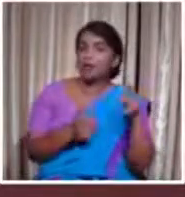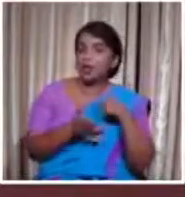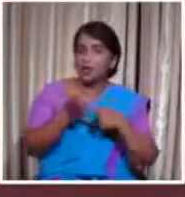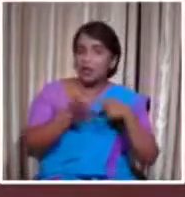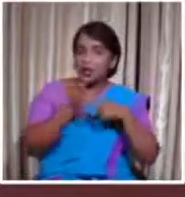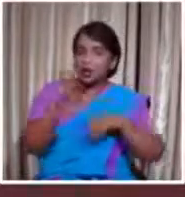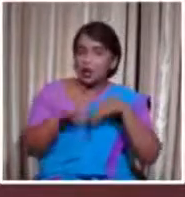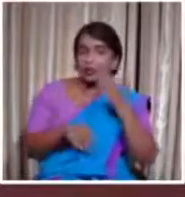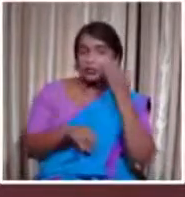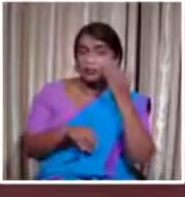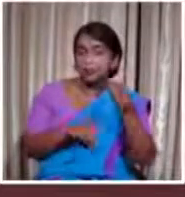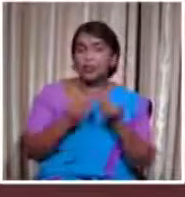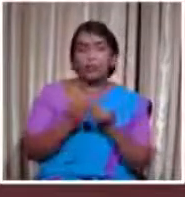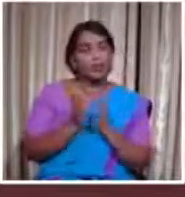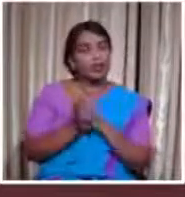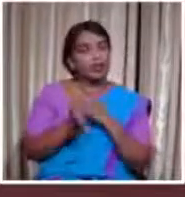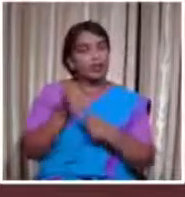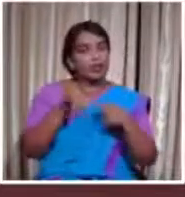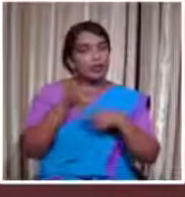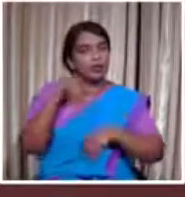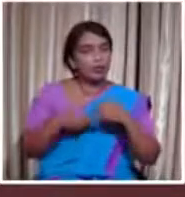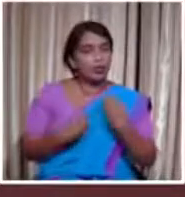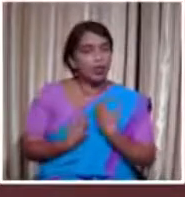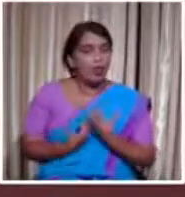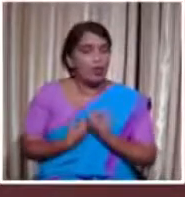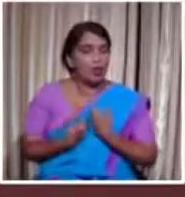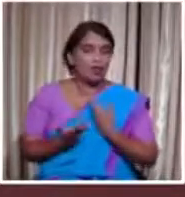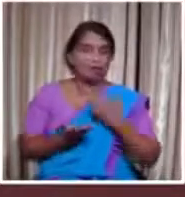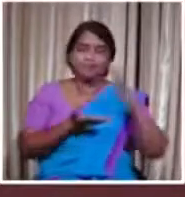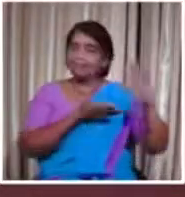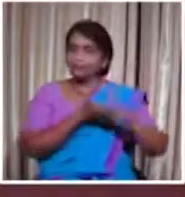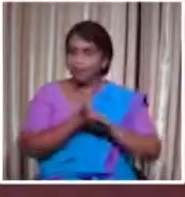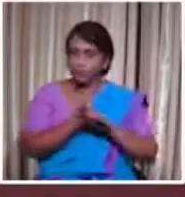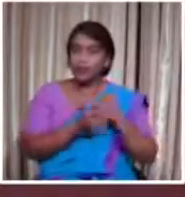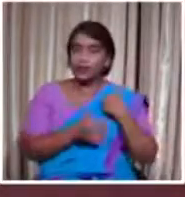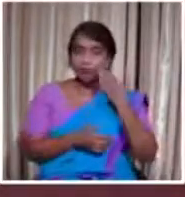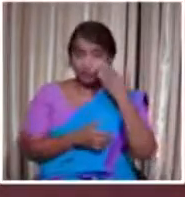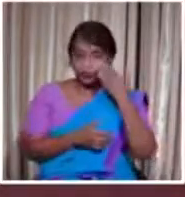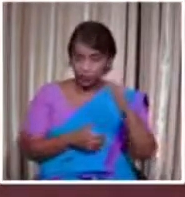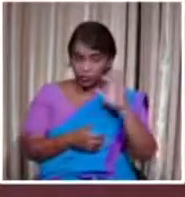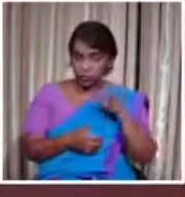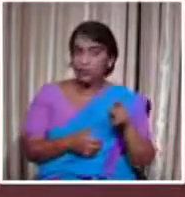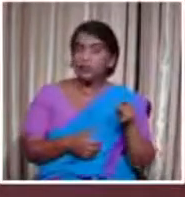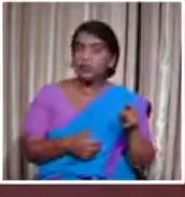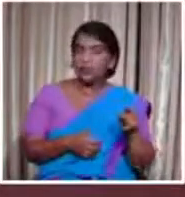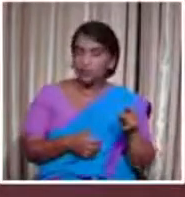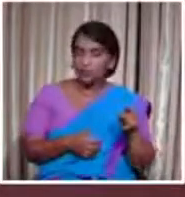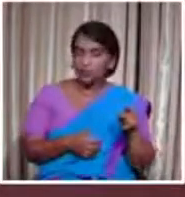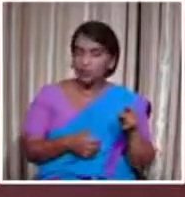දේශපාලන කෝණයෙන් බලලා තමන්ගේ දේශපාලන උමනාව එපාකම් ඉටු කරා ගන්න අපි දැක්කා අර